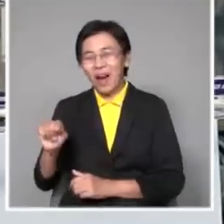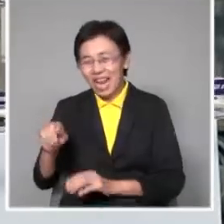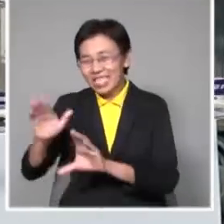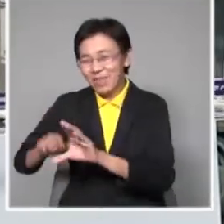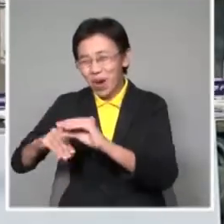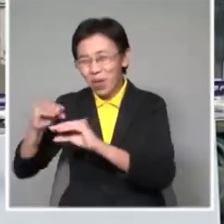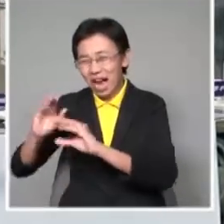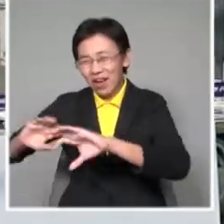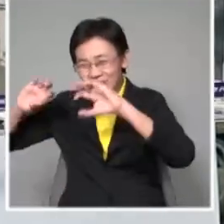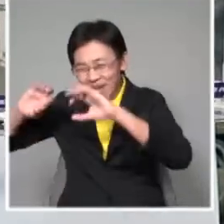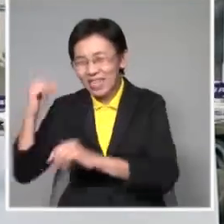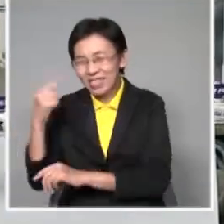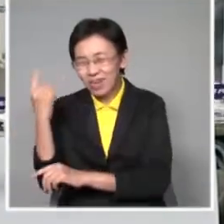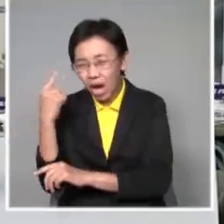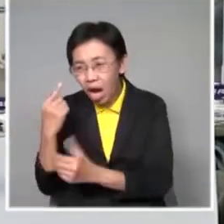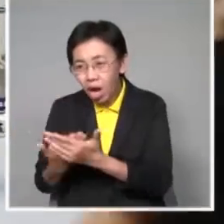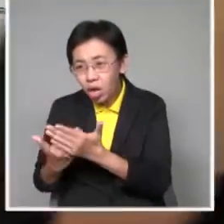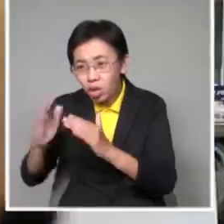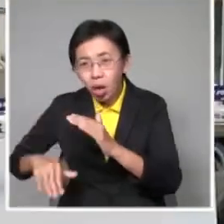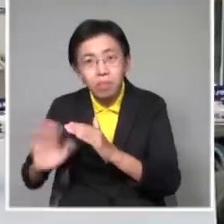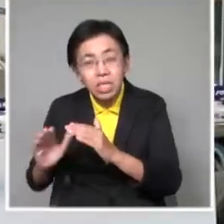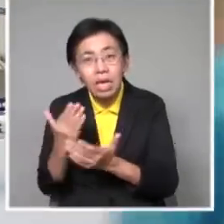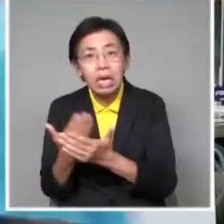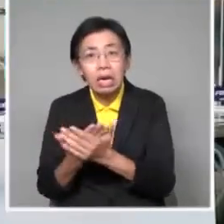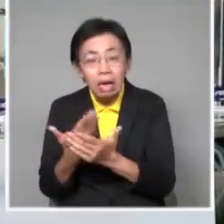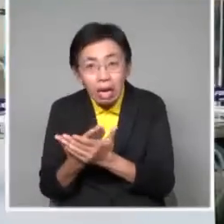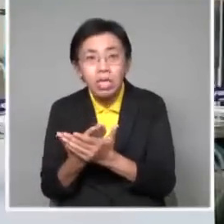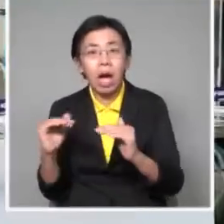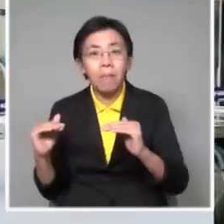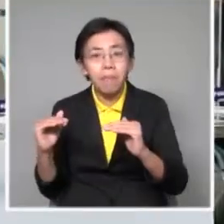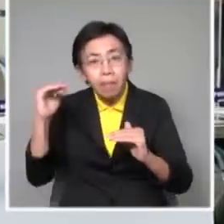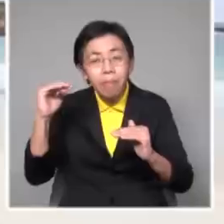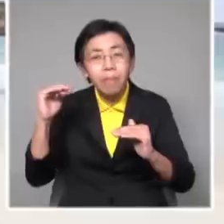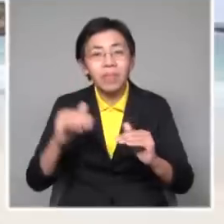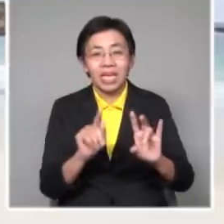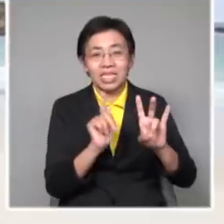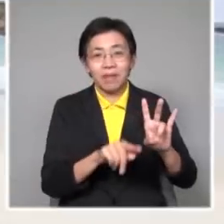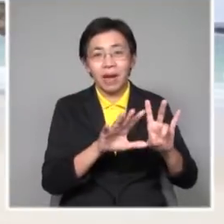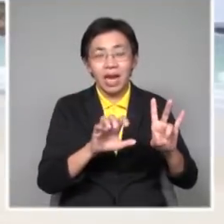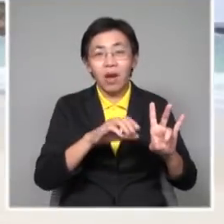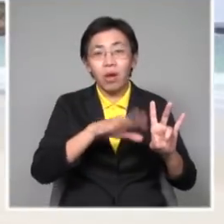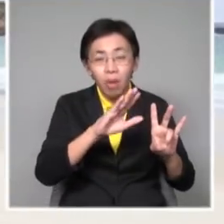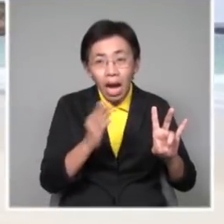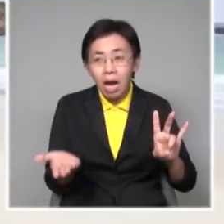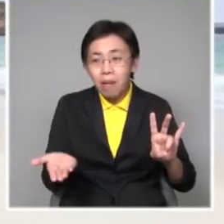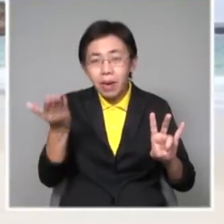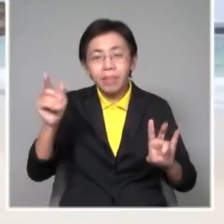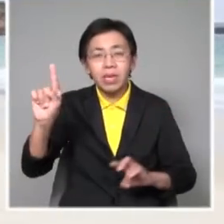ยกันแทนที่ราคาจะถูกลงค่ะกลายเป็นราคาเด้งขึ้นไปจาก 7,500 กว่าเ